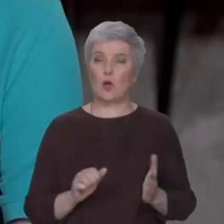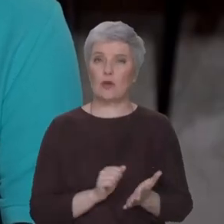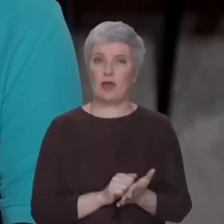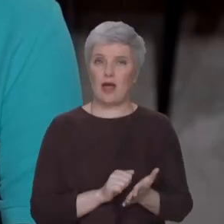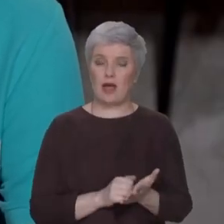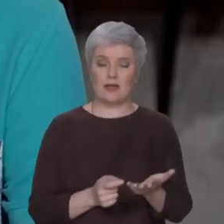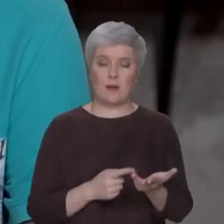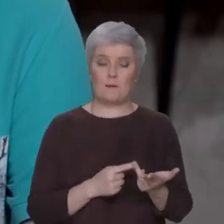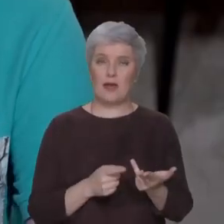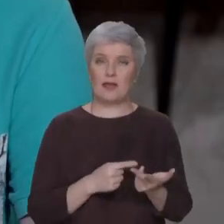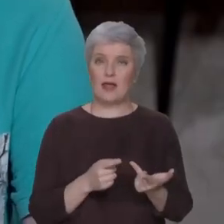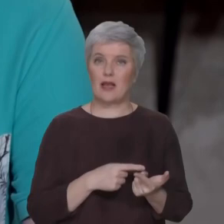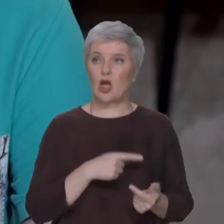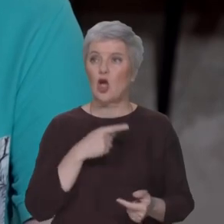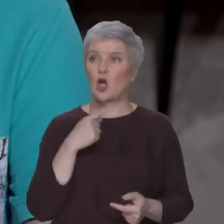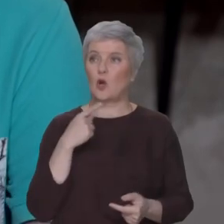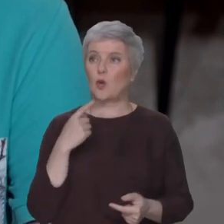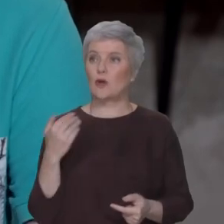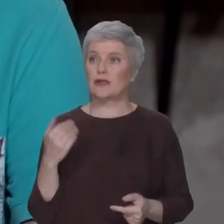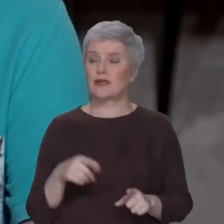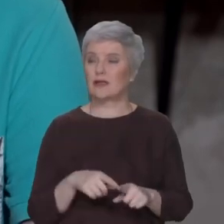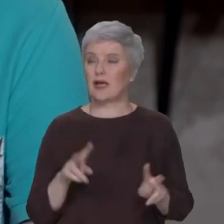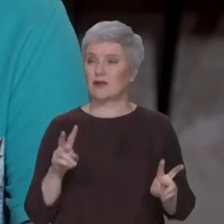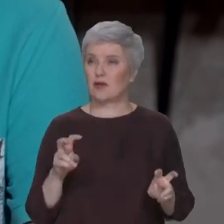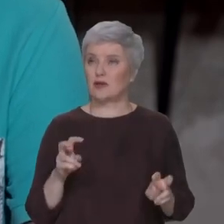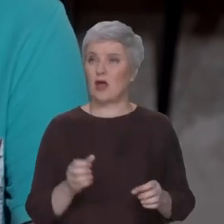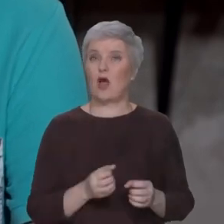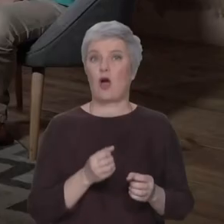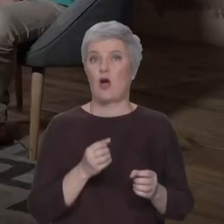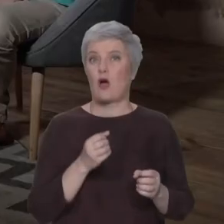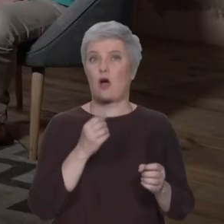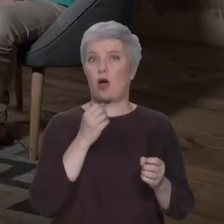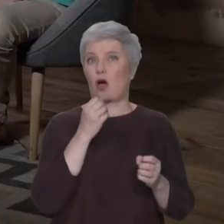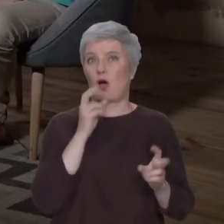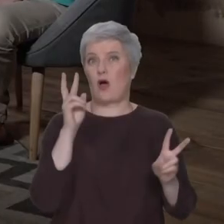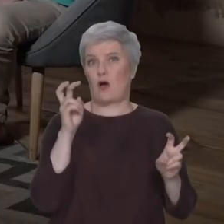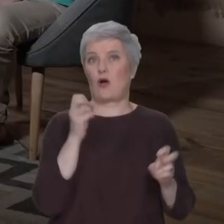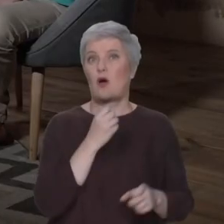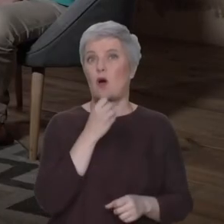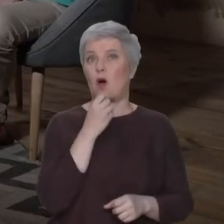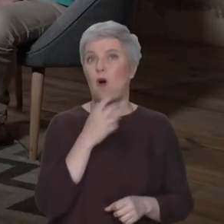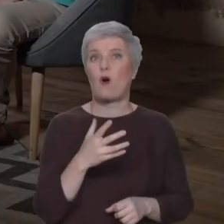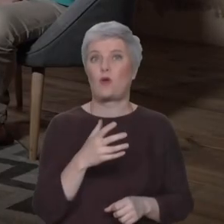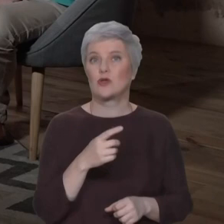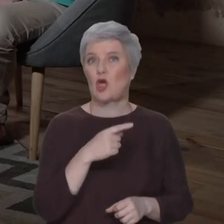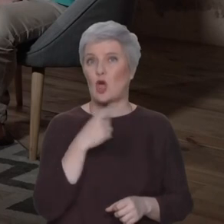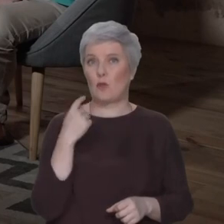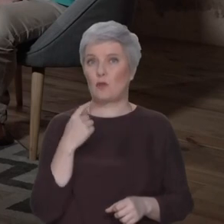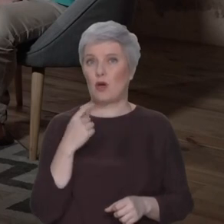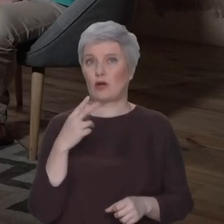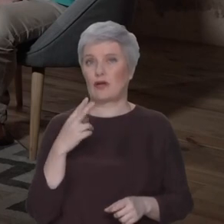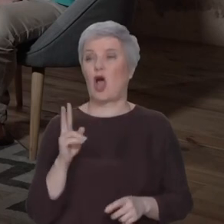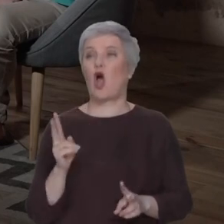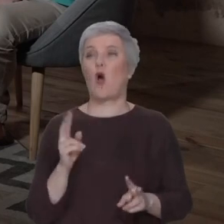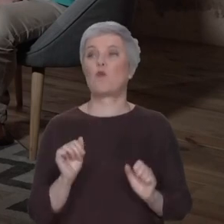перелік російських так званих хороших росіян, як зараз прийнято говорити. Кого можна в культурному